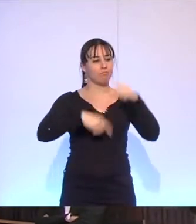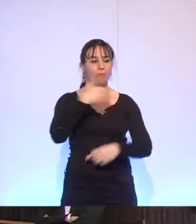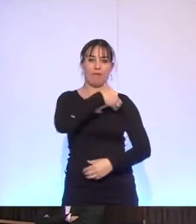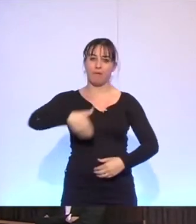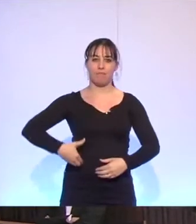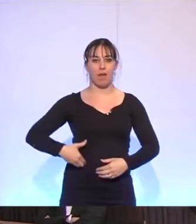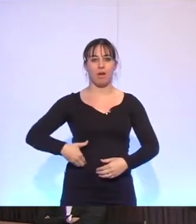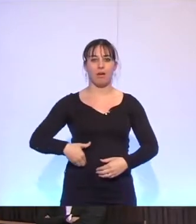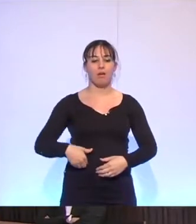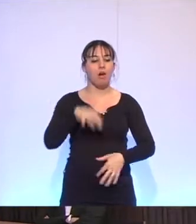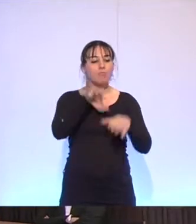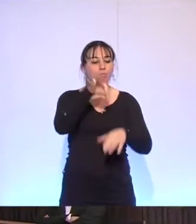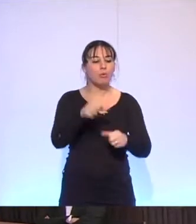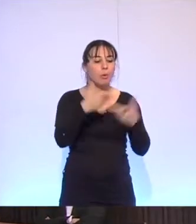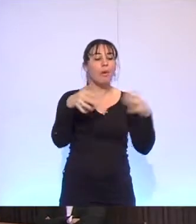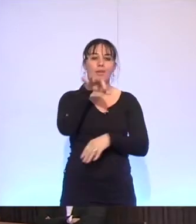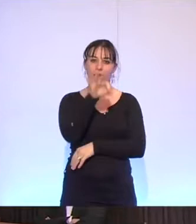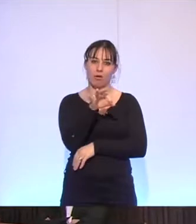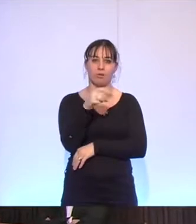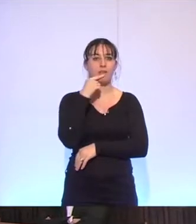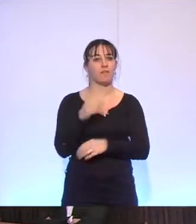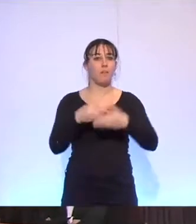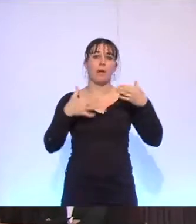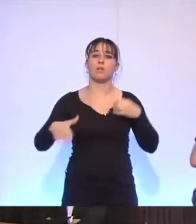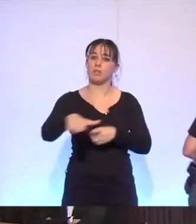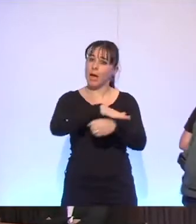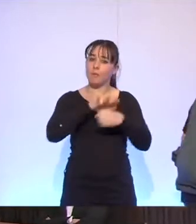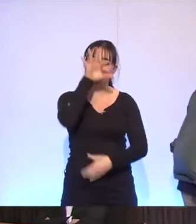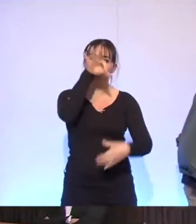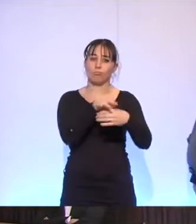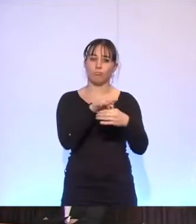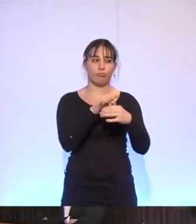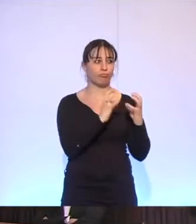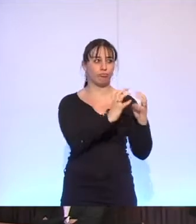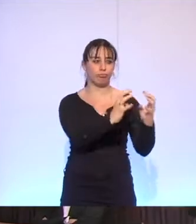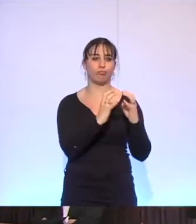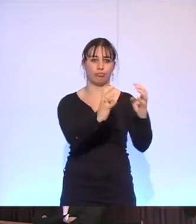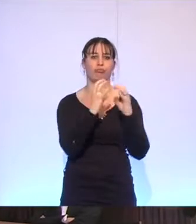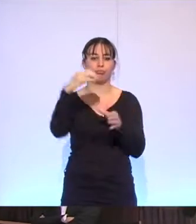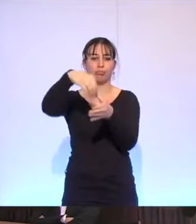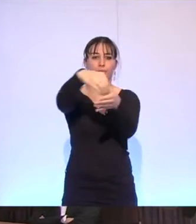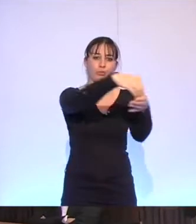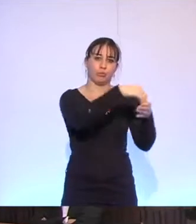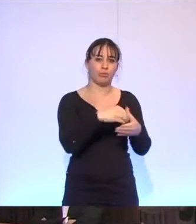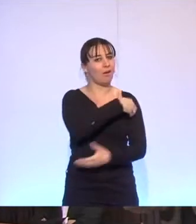voix. Il est élu donc à la majorité absolue des suffrages exprimés, maire de la ville de